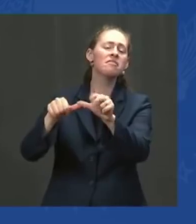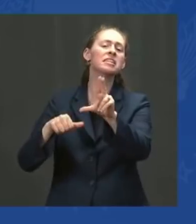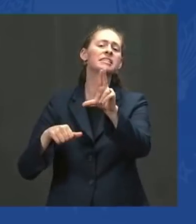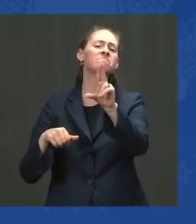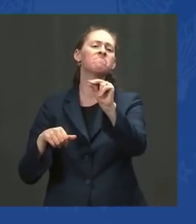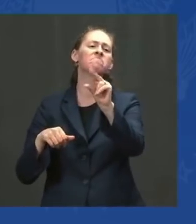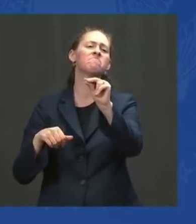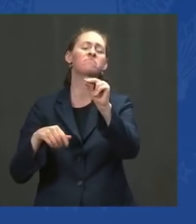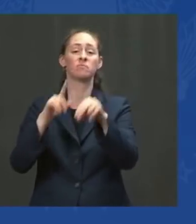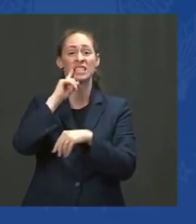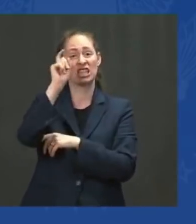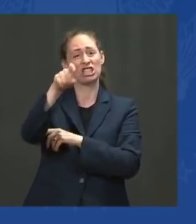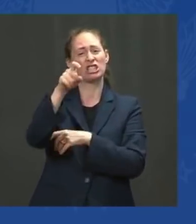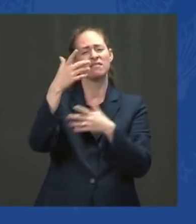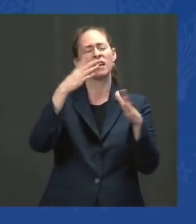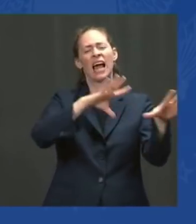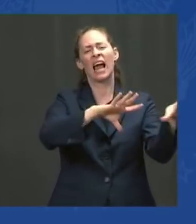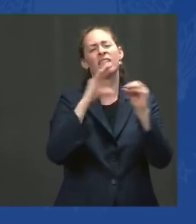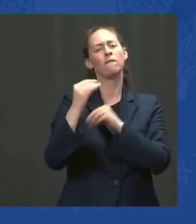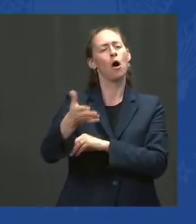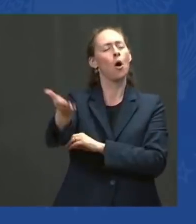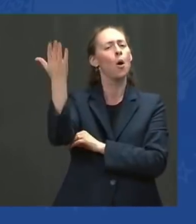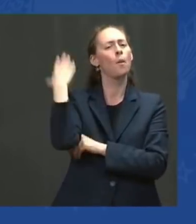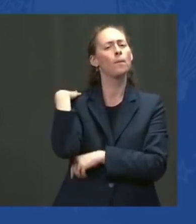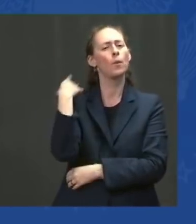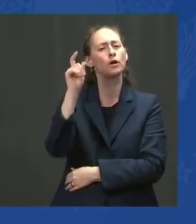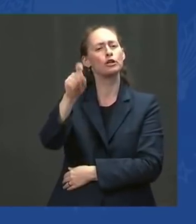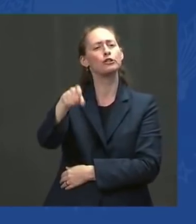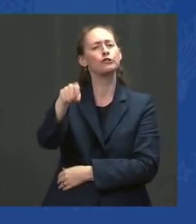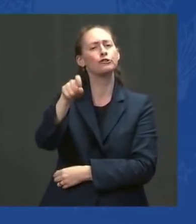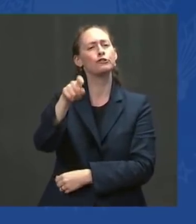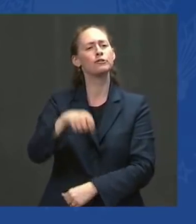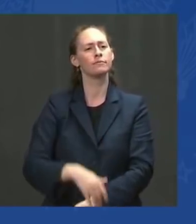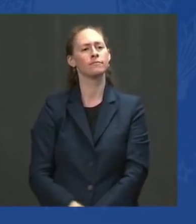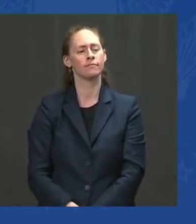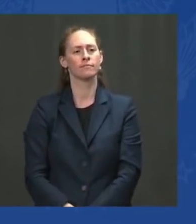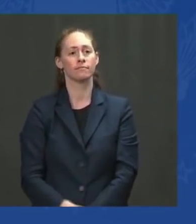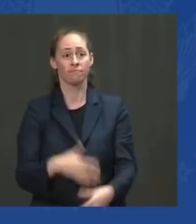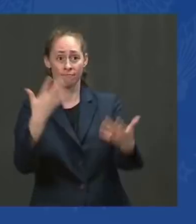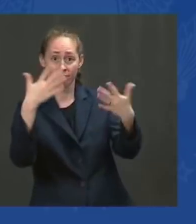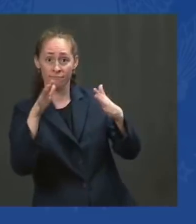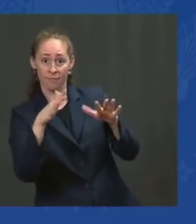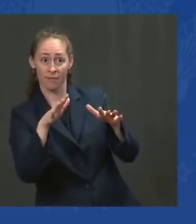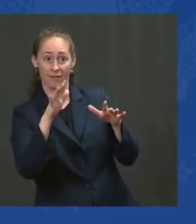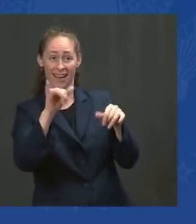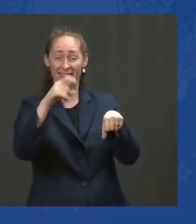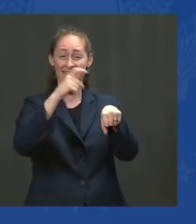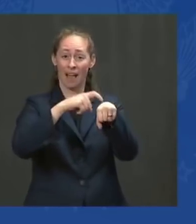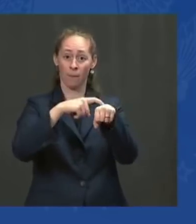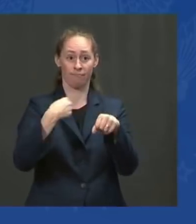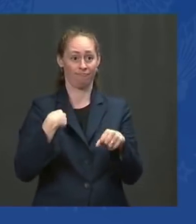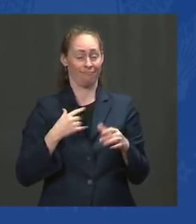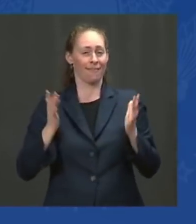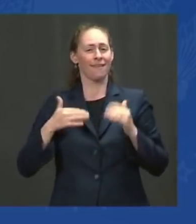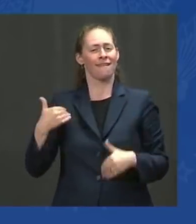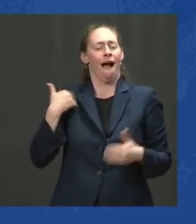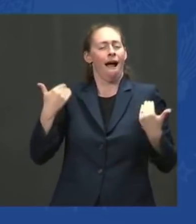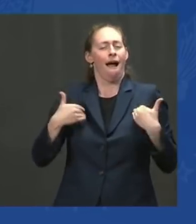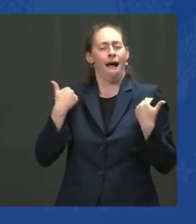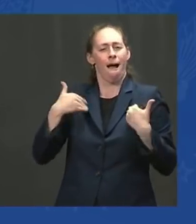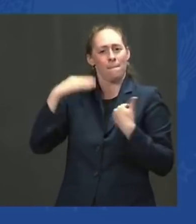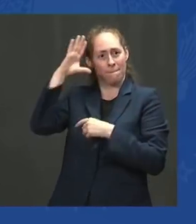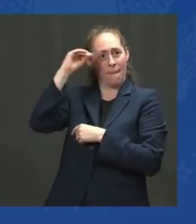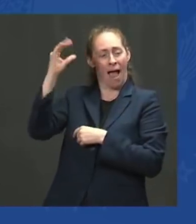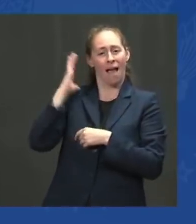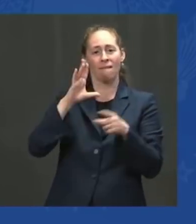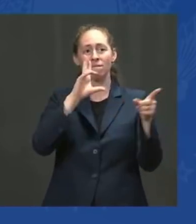他在撤离阿富汗的时候啊就带走了巨额的财富，这钱谁给的啊？他自己肯定不是他自己挣的啊。阿富汗总统贾